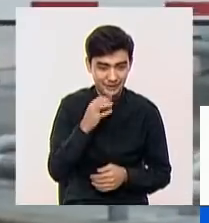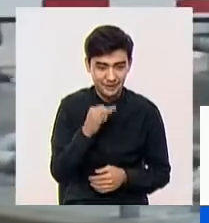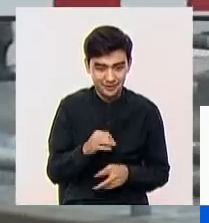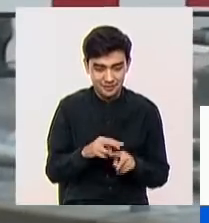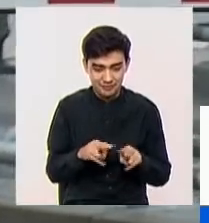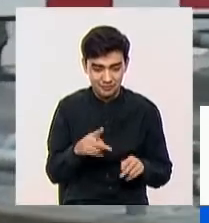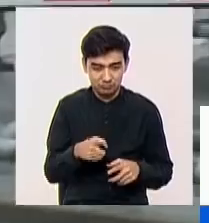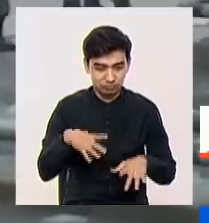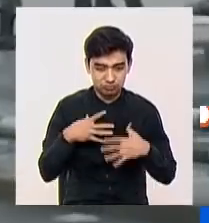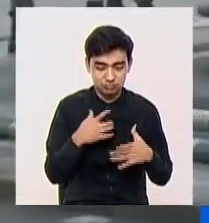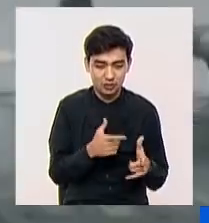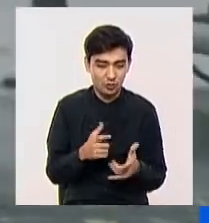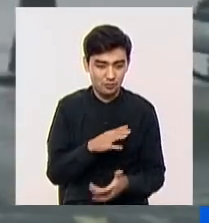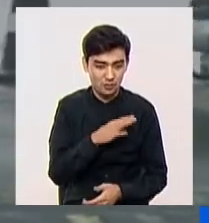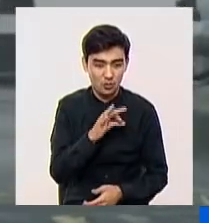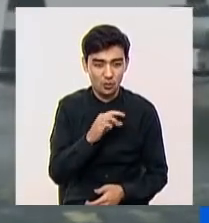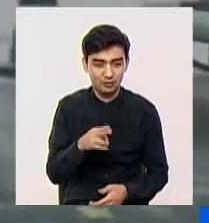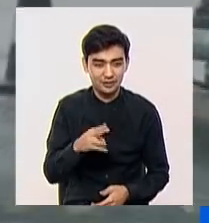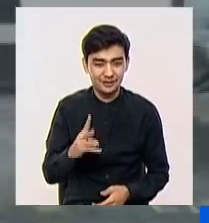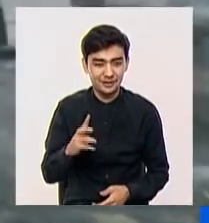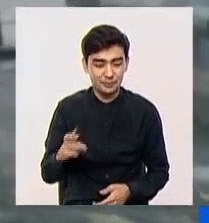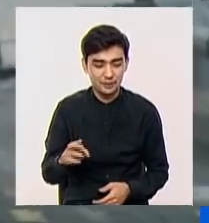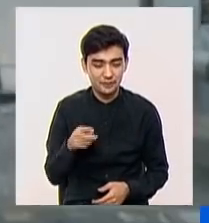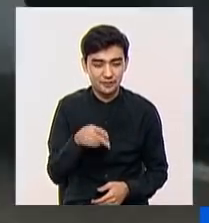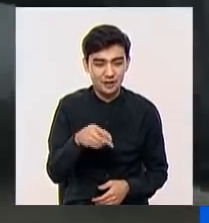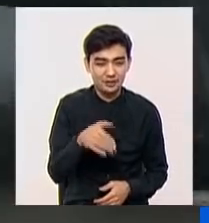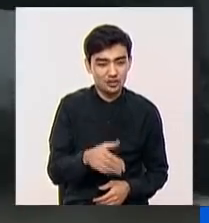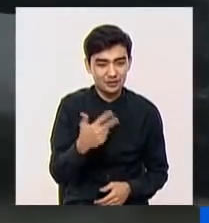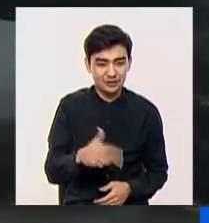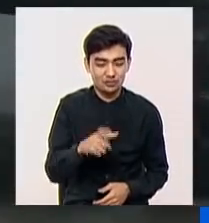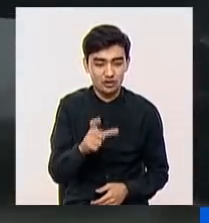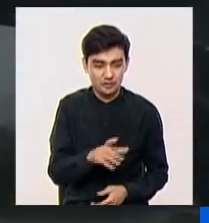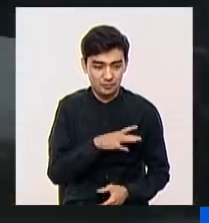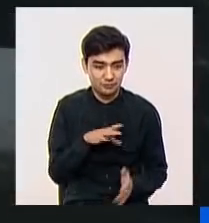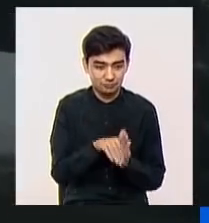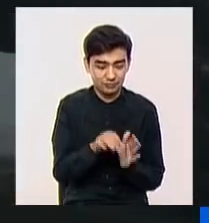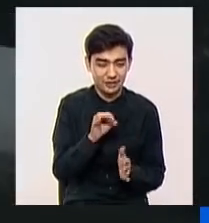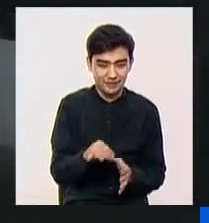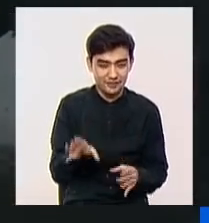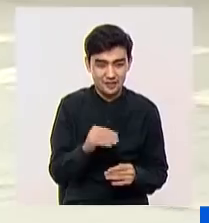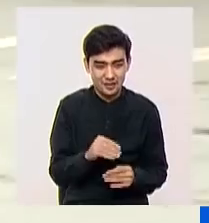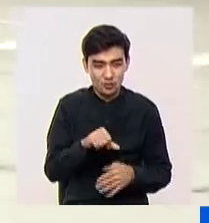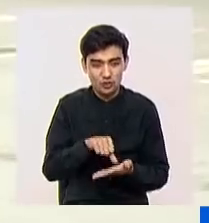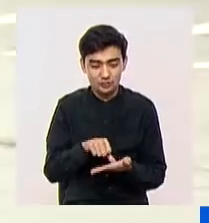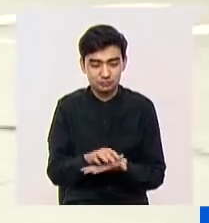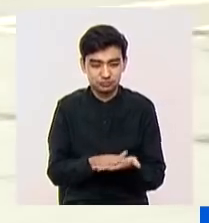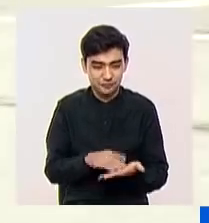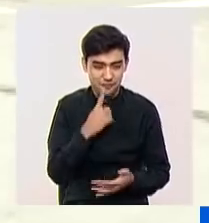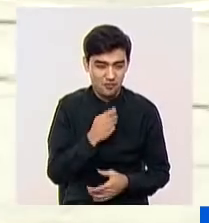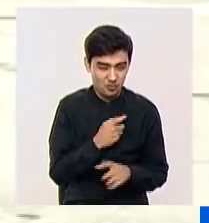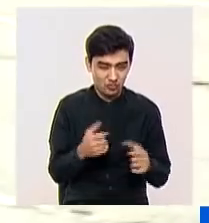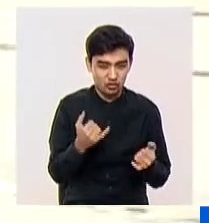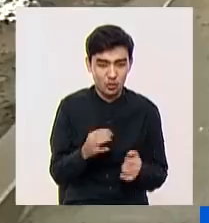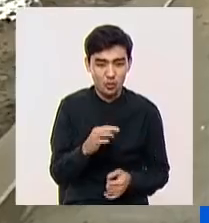составе о дтп прибыли 2030 человек они взяли под охрану стратегические объекты не участвуют зачистках военные у